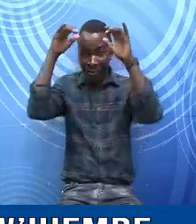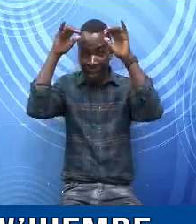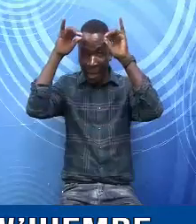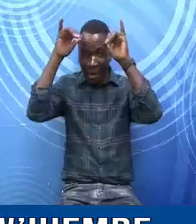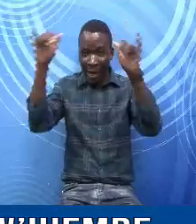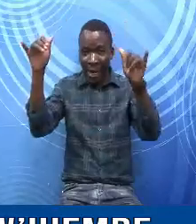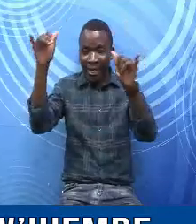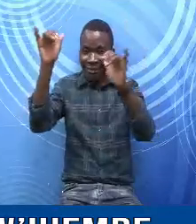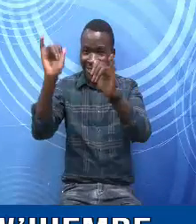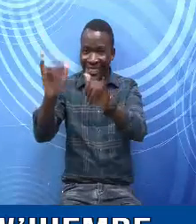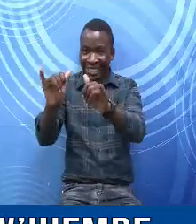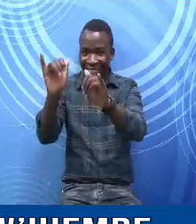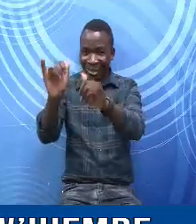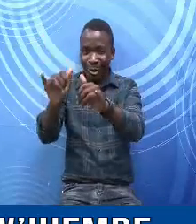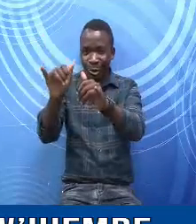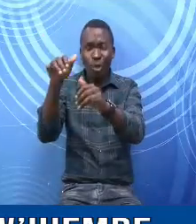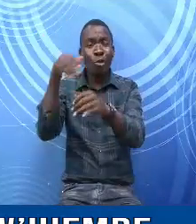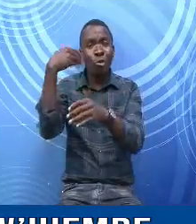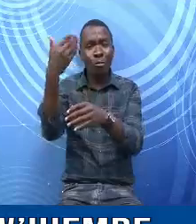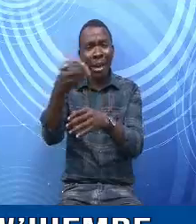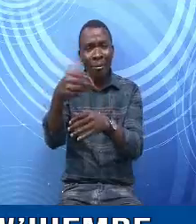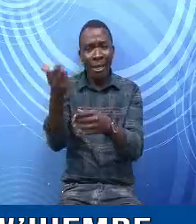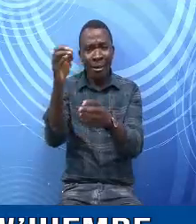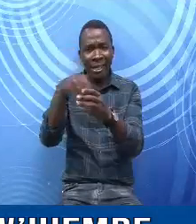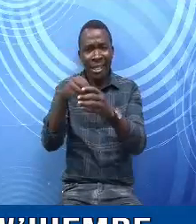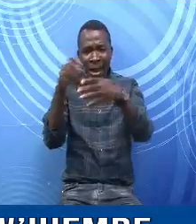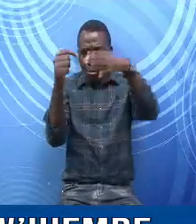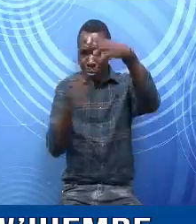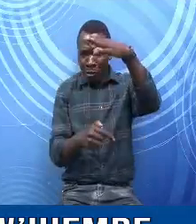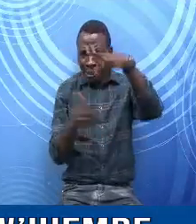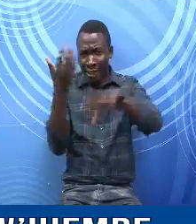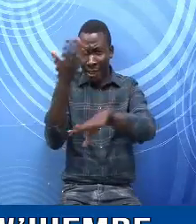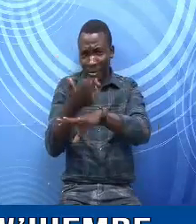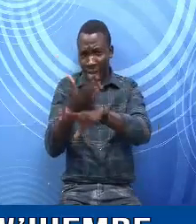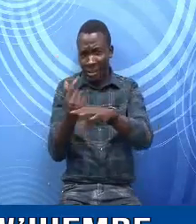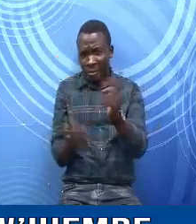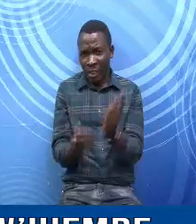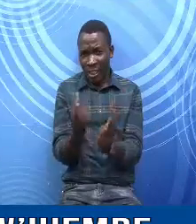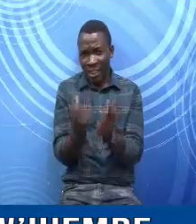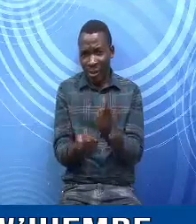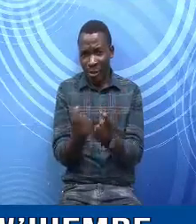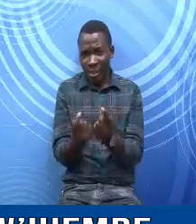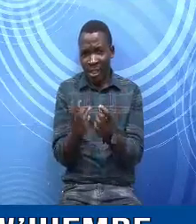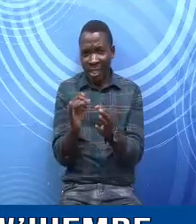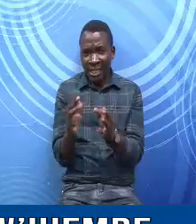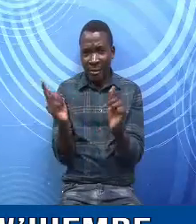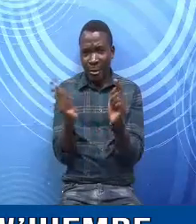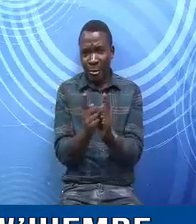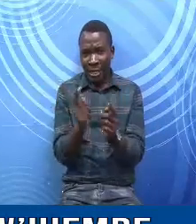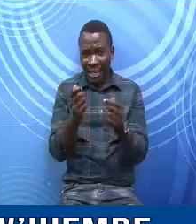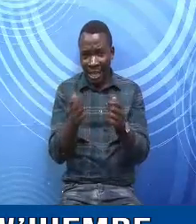agapfundikirira iyo ubundi abandi bakabika munsi y'ishiga ubwo niba ahuye